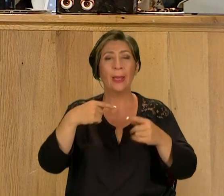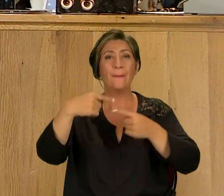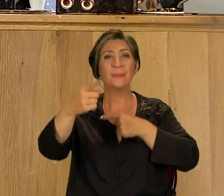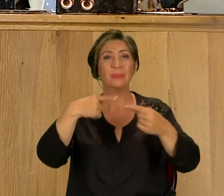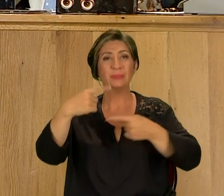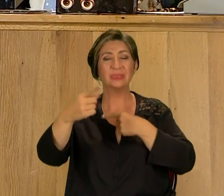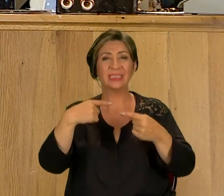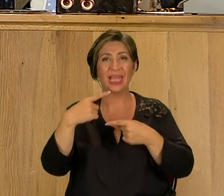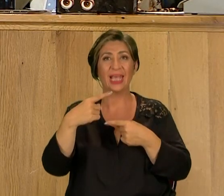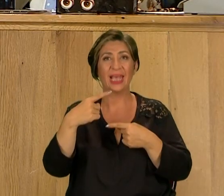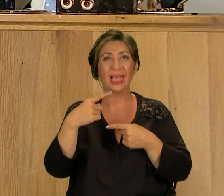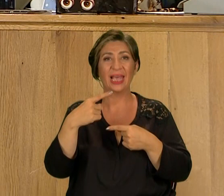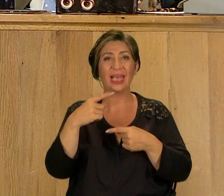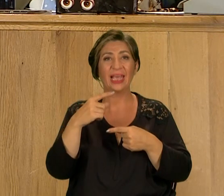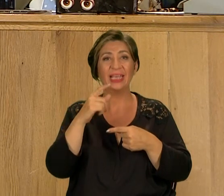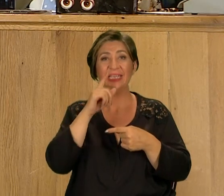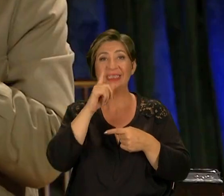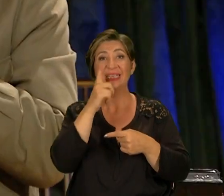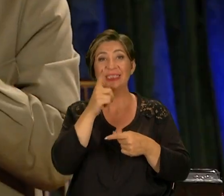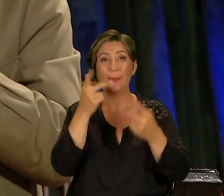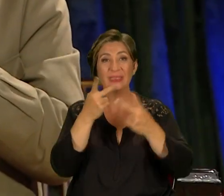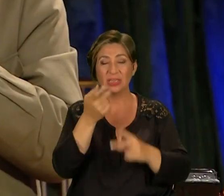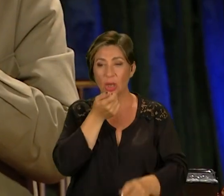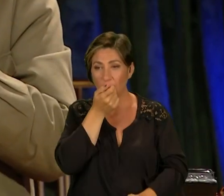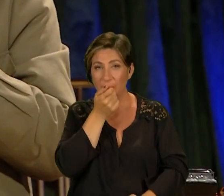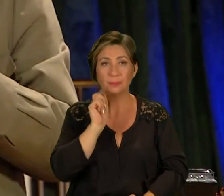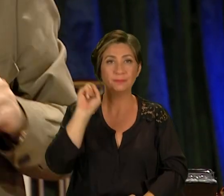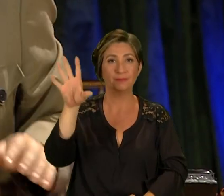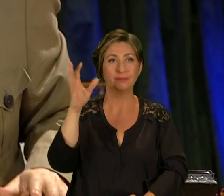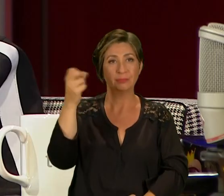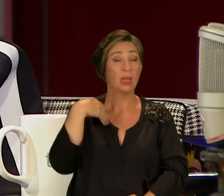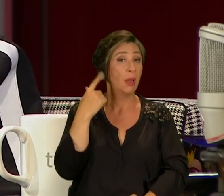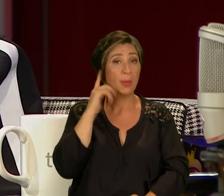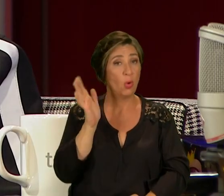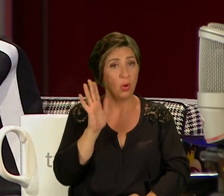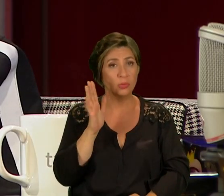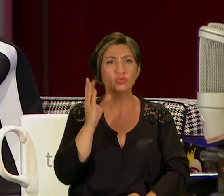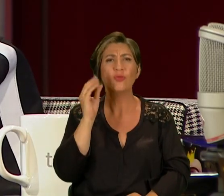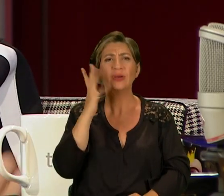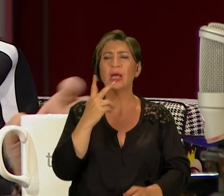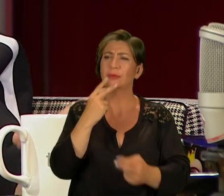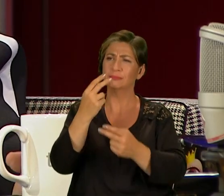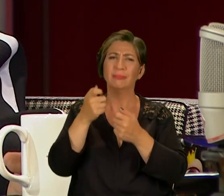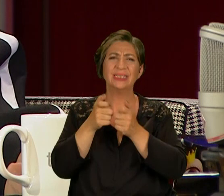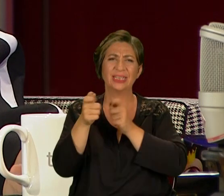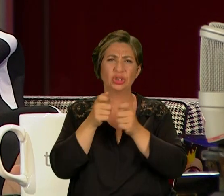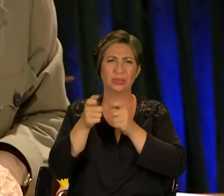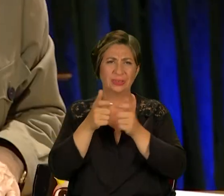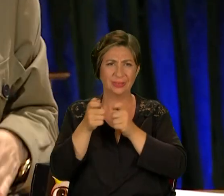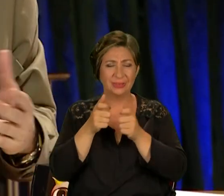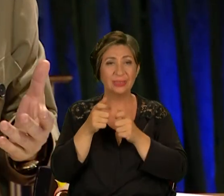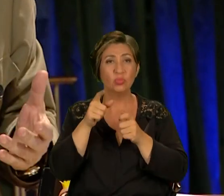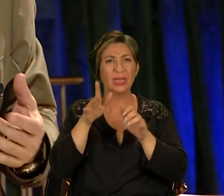birbirimize sesli mesajlar gönderdik. Evet. Çok fazla sesli mesaj gönderdik. Tabii